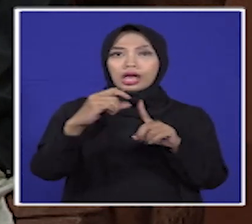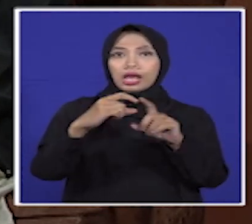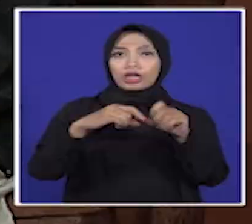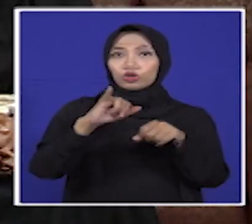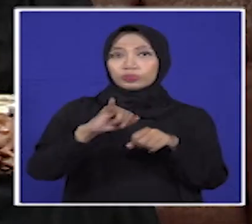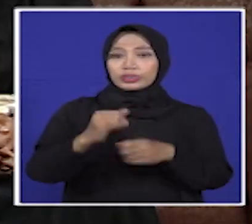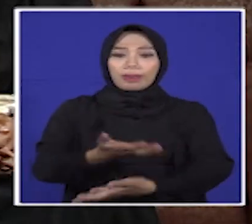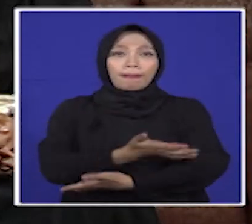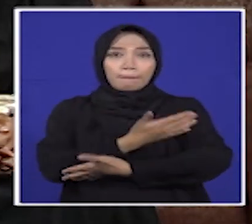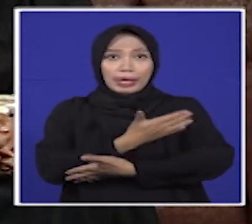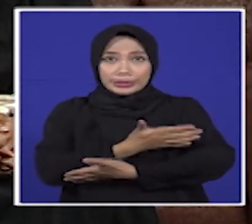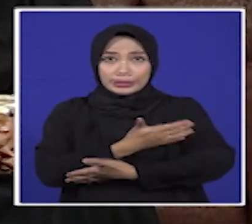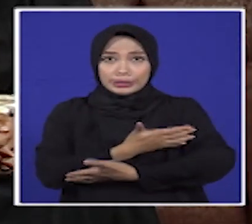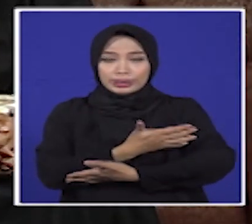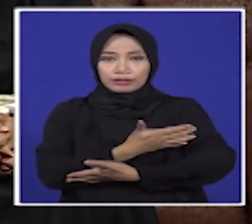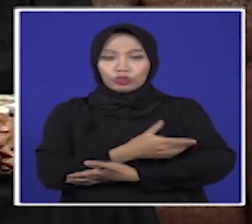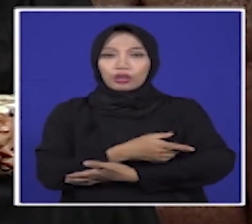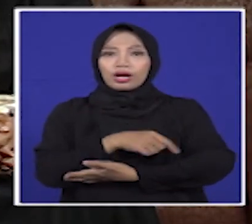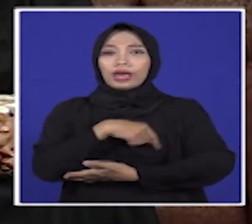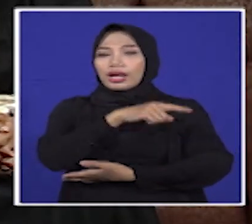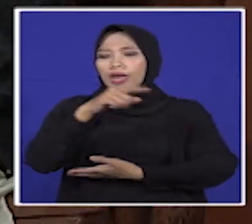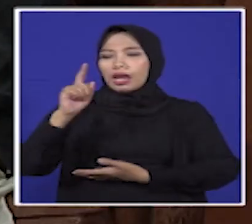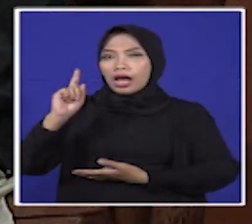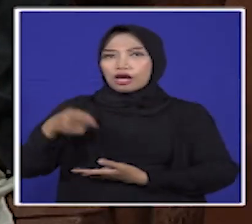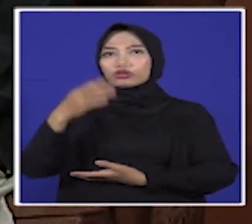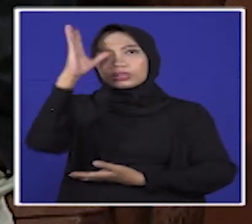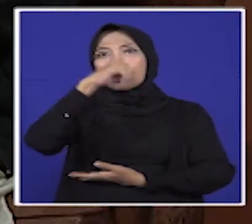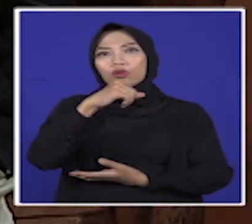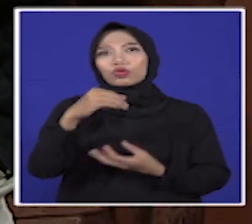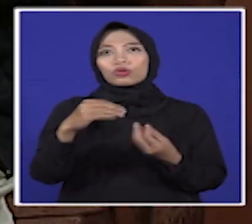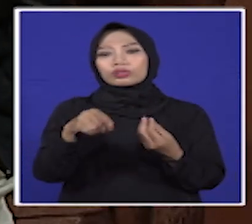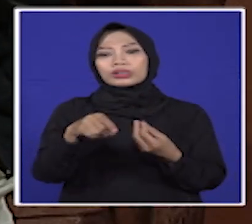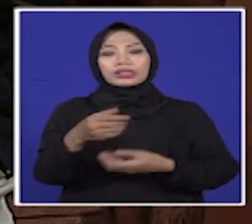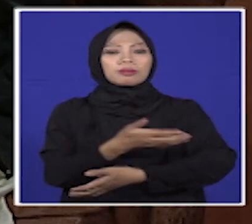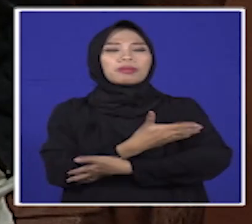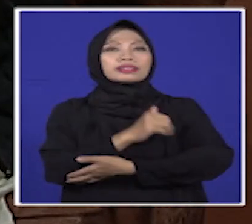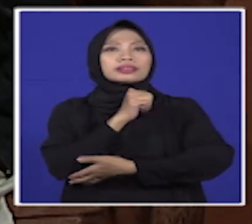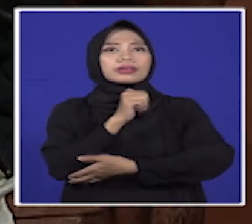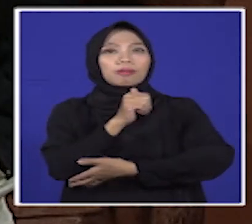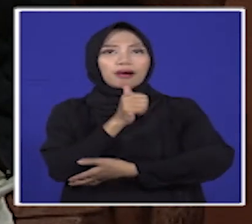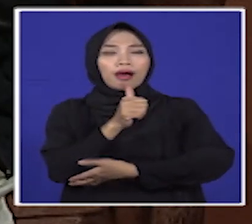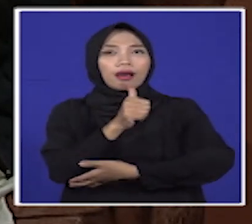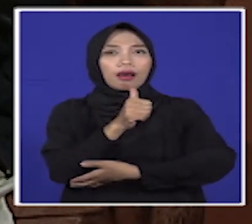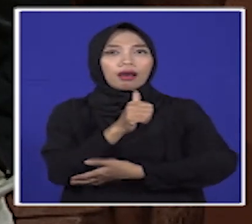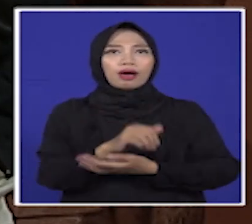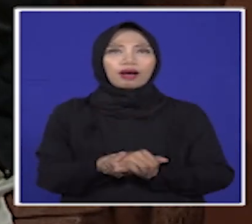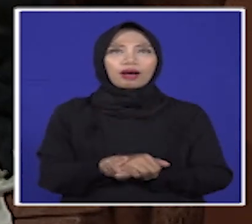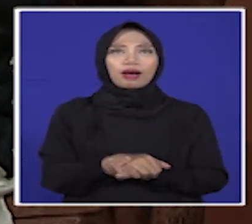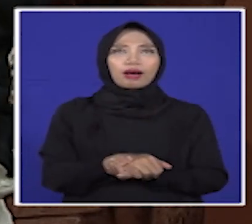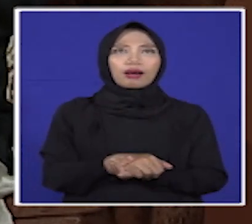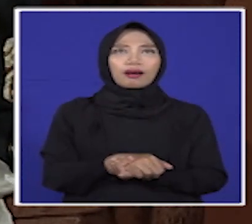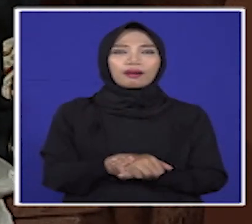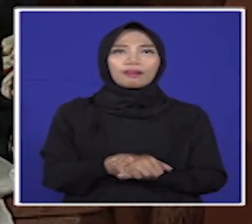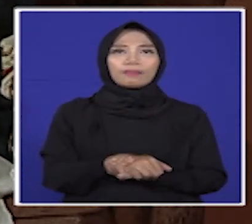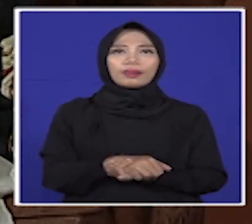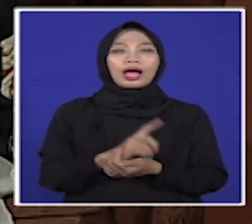itu. Nabi Muhammad itu dengan Zaid bin Haris itu juga bisa dianggap sebagai anak, saking